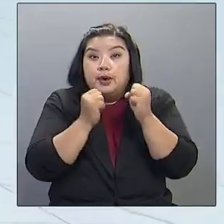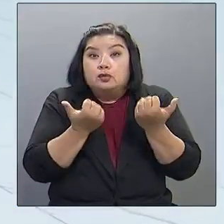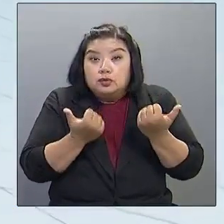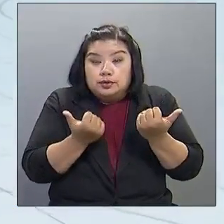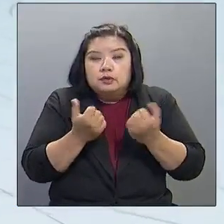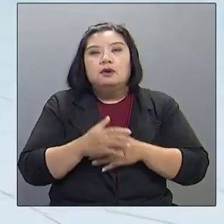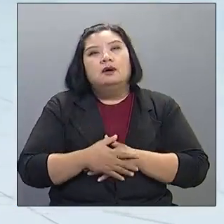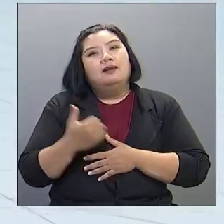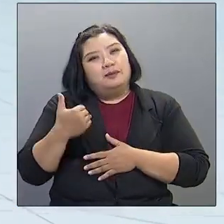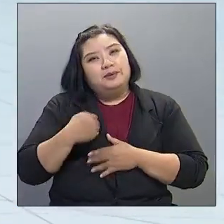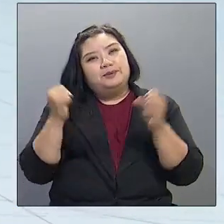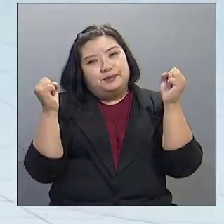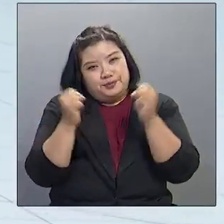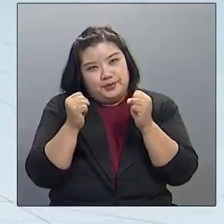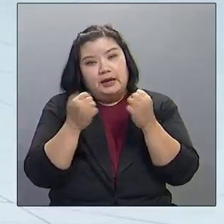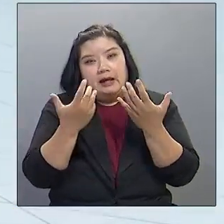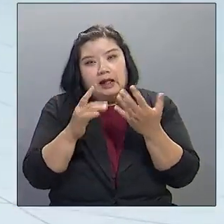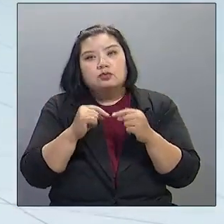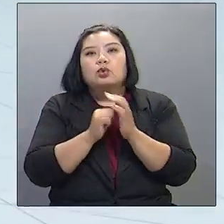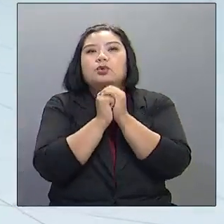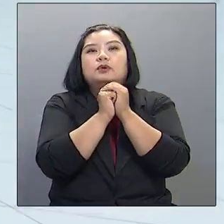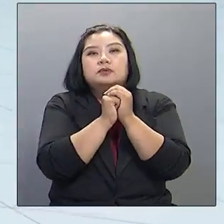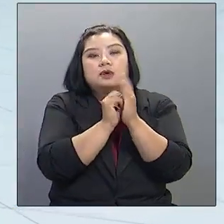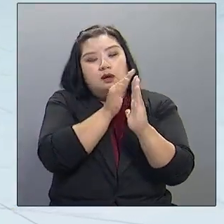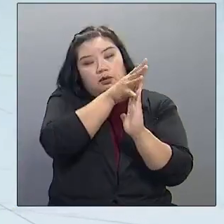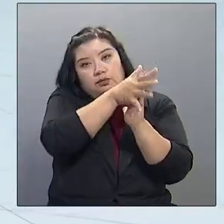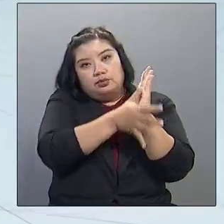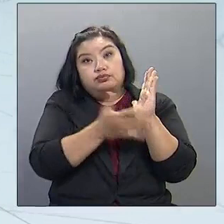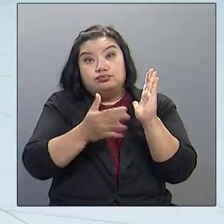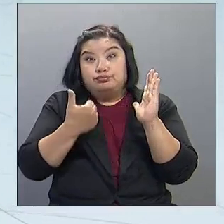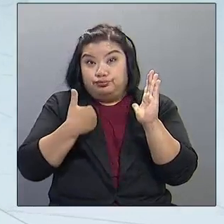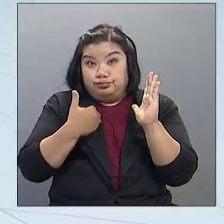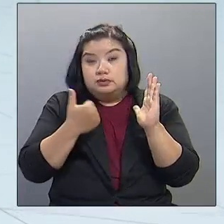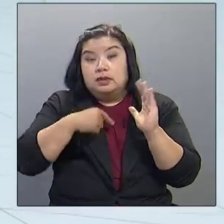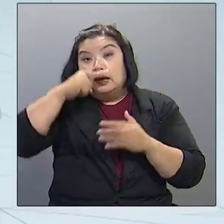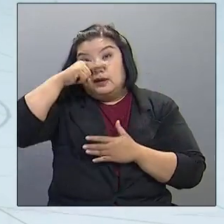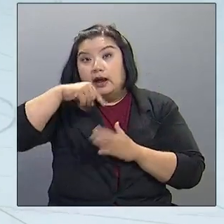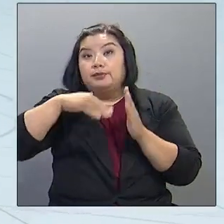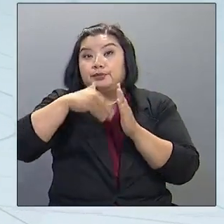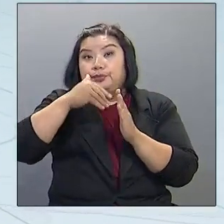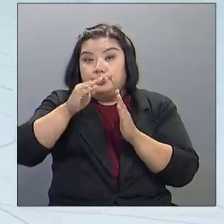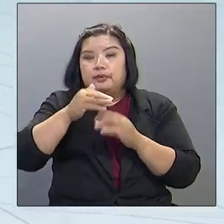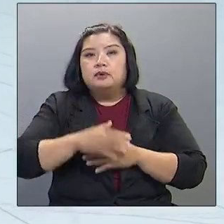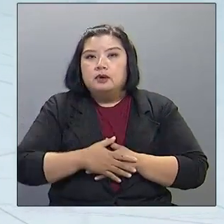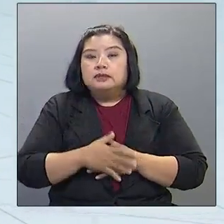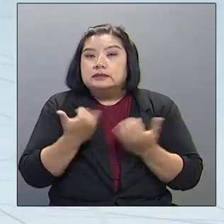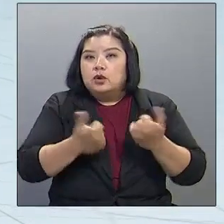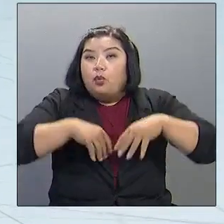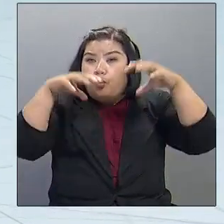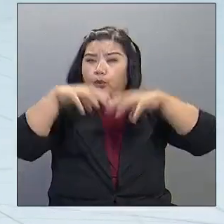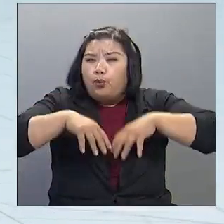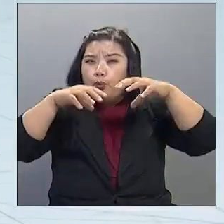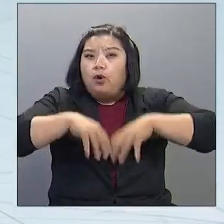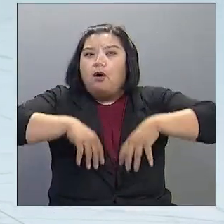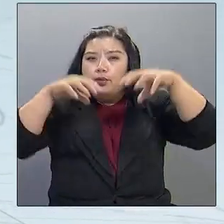ราะว่ายังมีมวลอากาศเย็นระดับกลางจากประเทศจีนนะคะแผ่ปกคลุมลงมาที่บริเวณประเทศไทยตอนบนค่ะในส่วนของฝนที่ตกหนักถึ